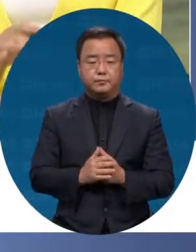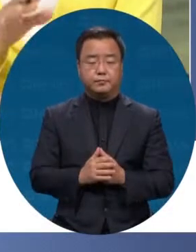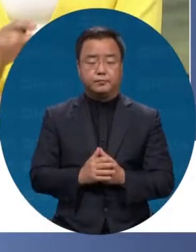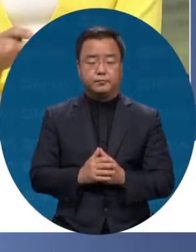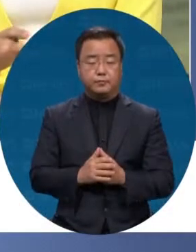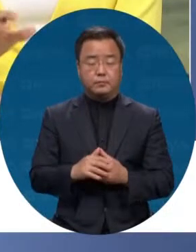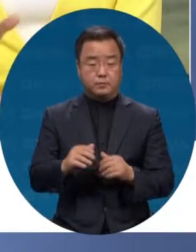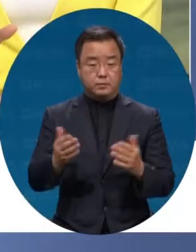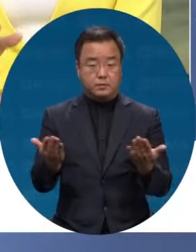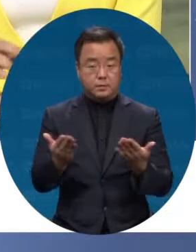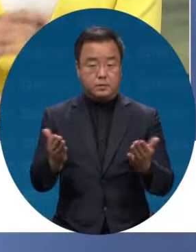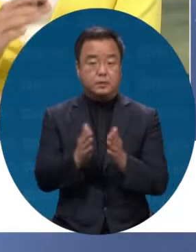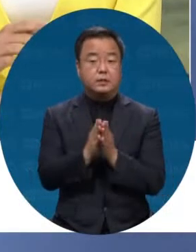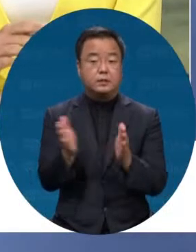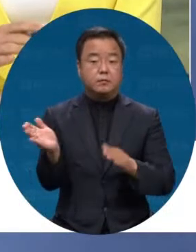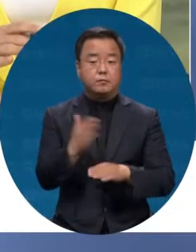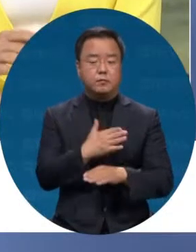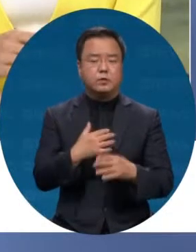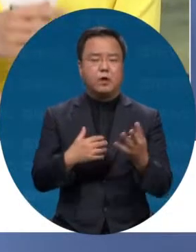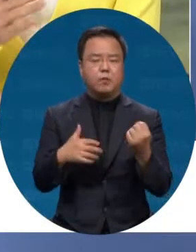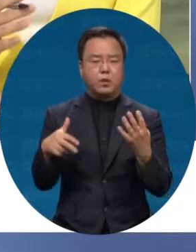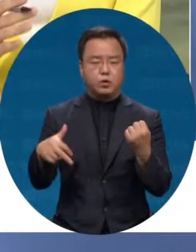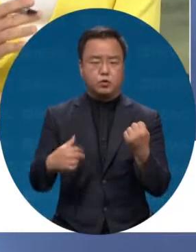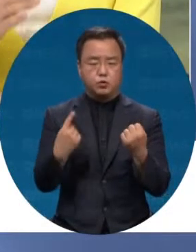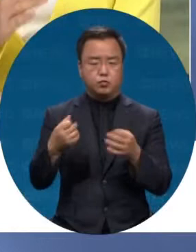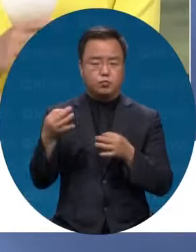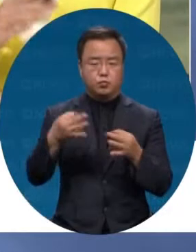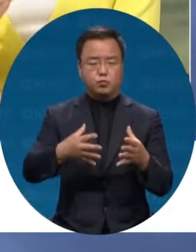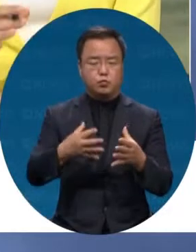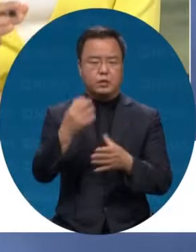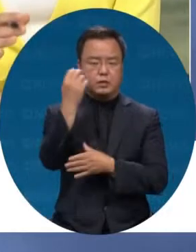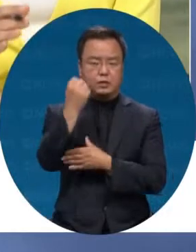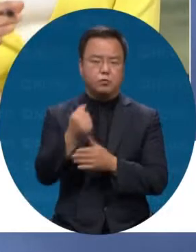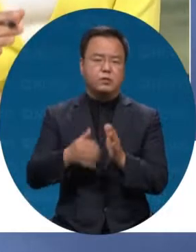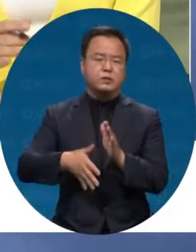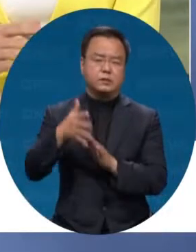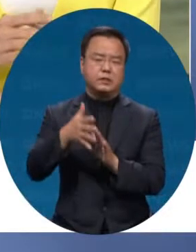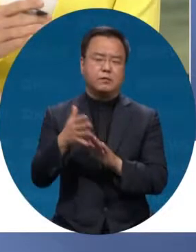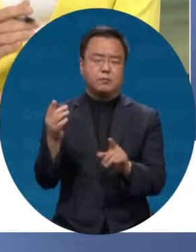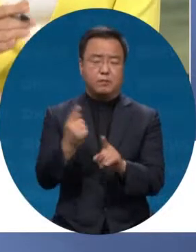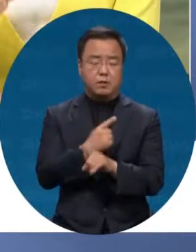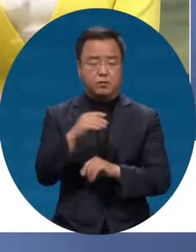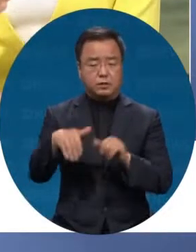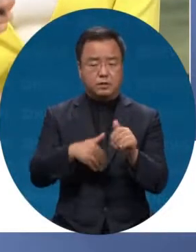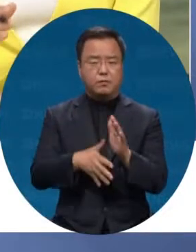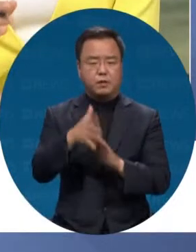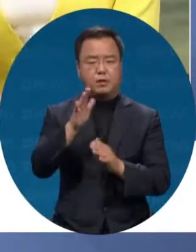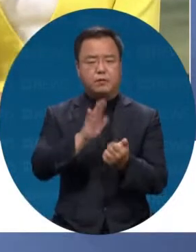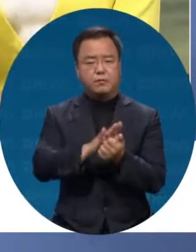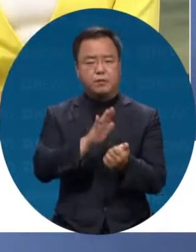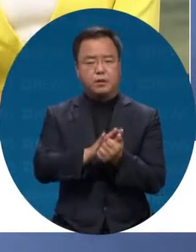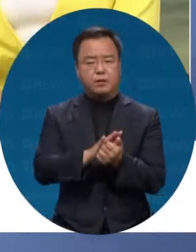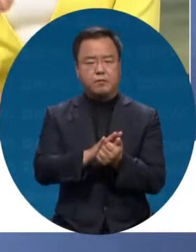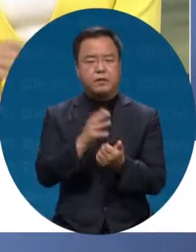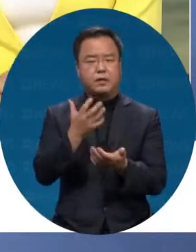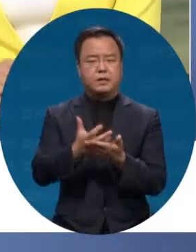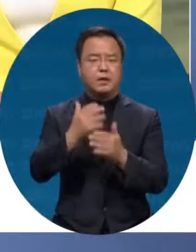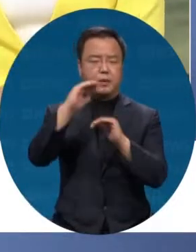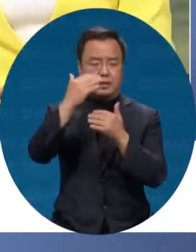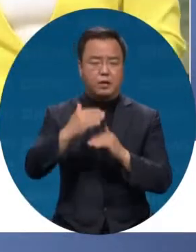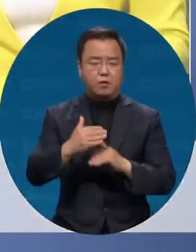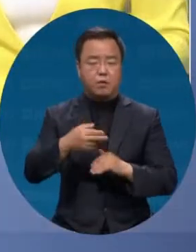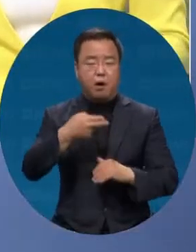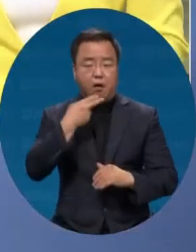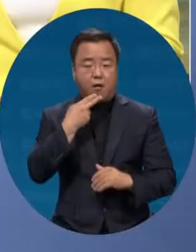수 조원을 들여 노후시설 만 바꿀 뿐 소프트웨어 즉 시설을 기 팥이 많은 콘텐츠는 빠져 있다 이런